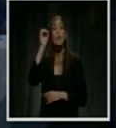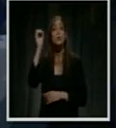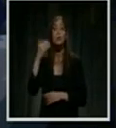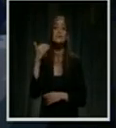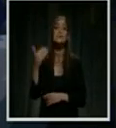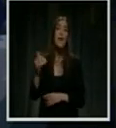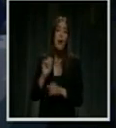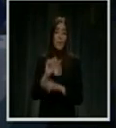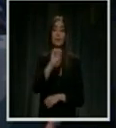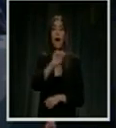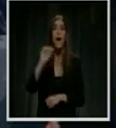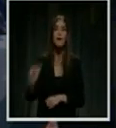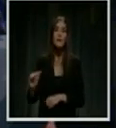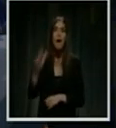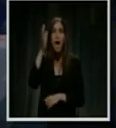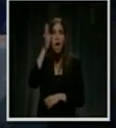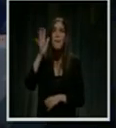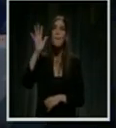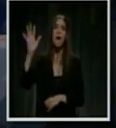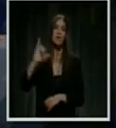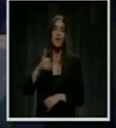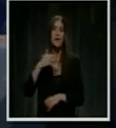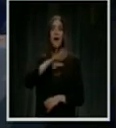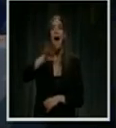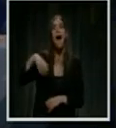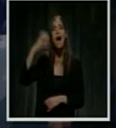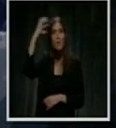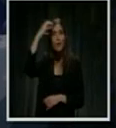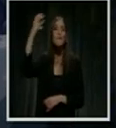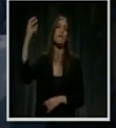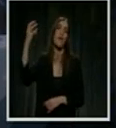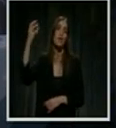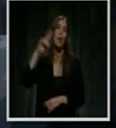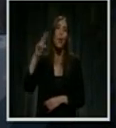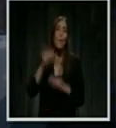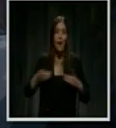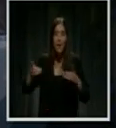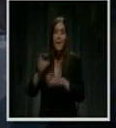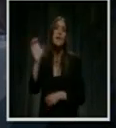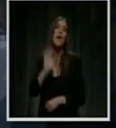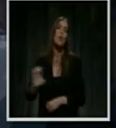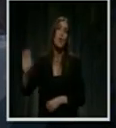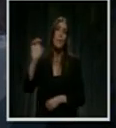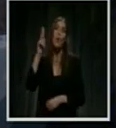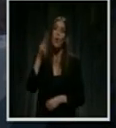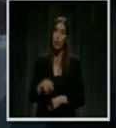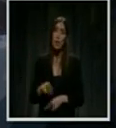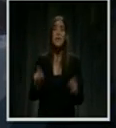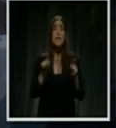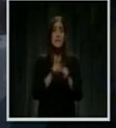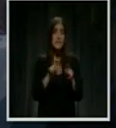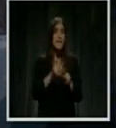tagħtih aktar appoġġ f'elezzjonijiet li ġejjin fil-Kunsill Lokali tiegħek u fil-Parlament Ewropew. Fil-Kunsill Lokali issa